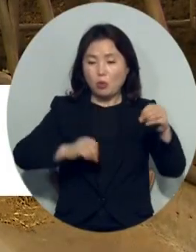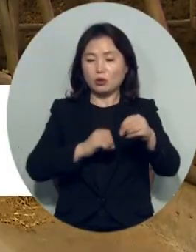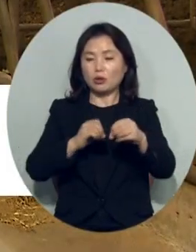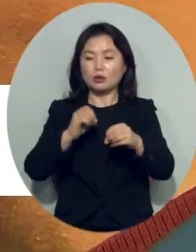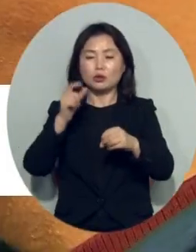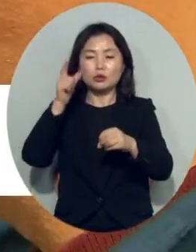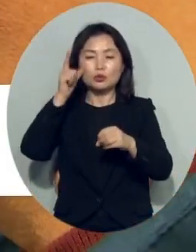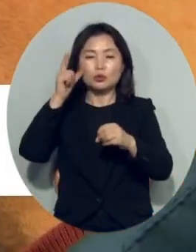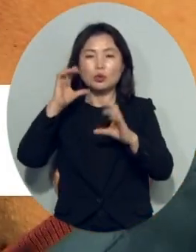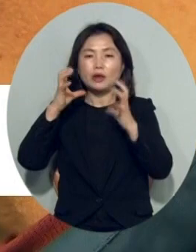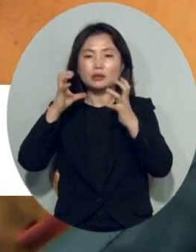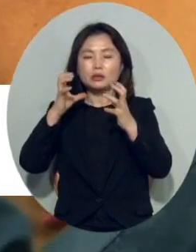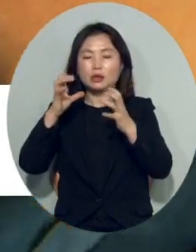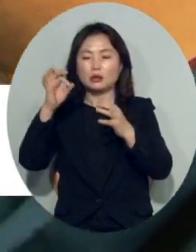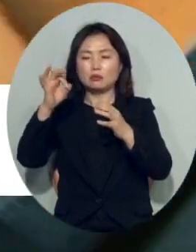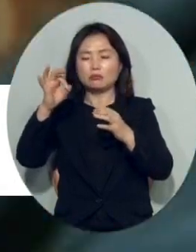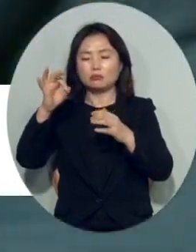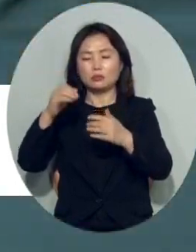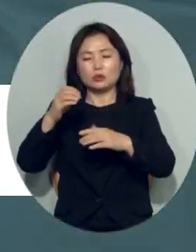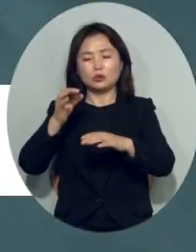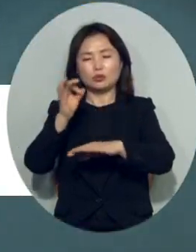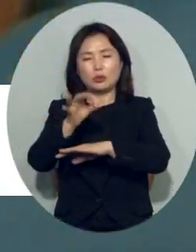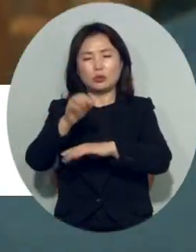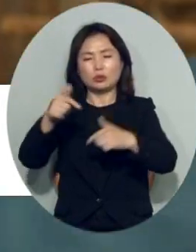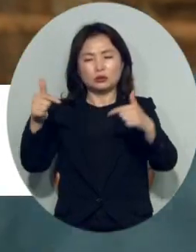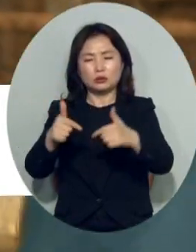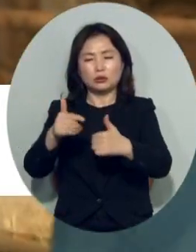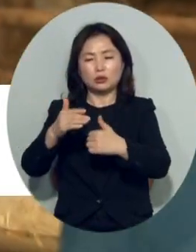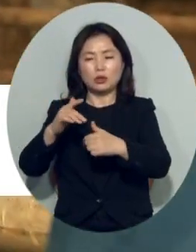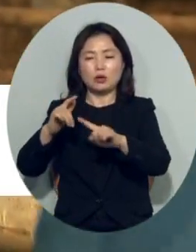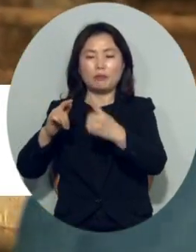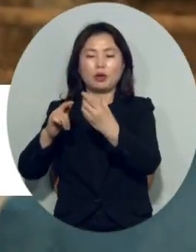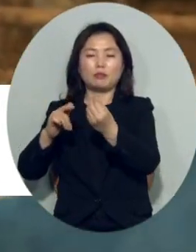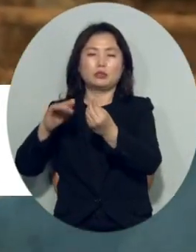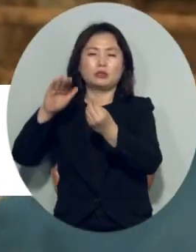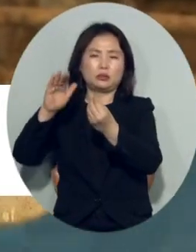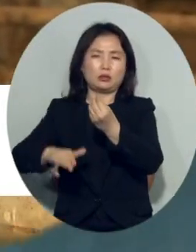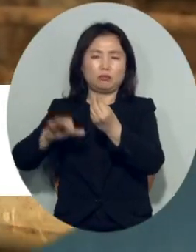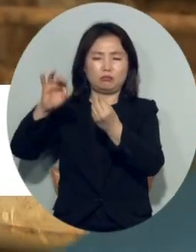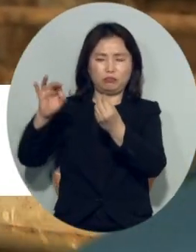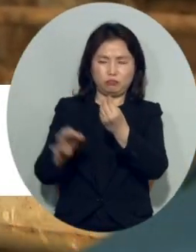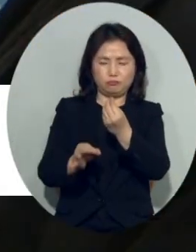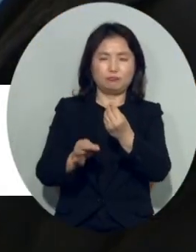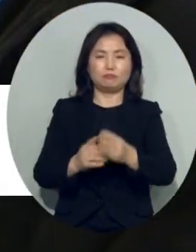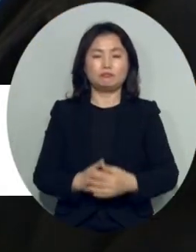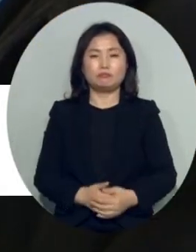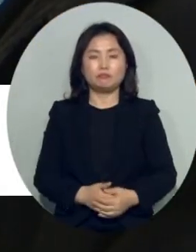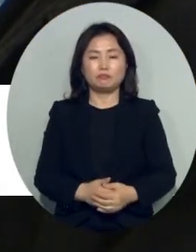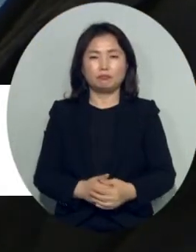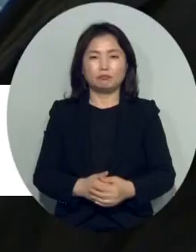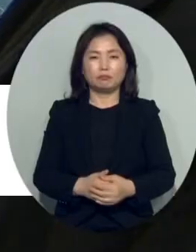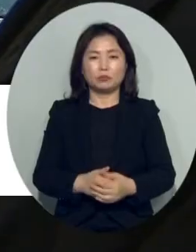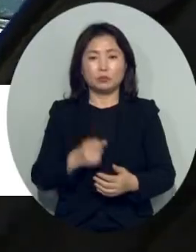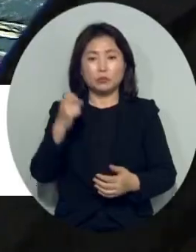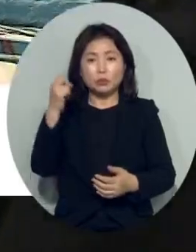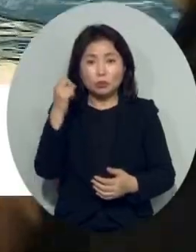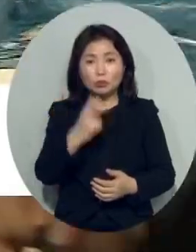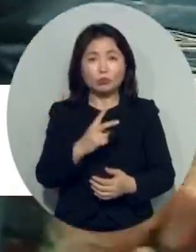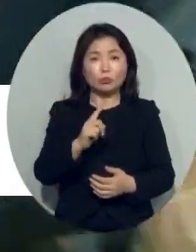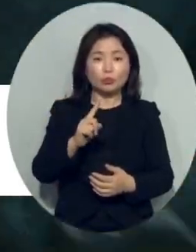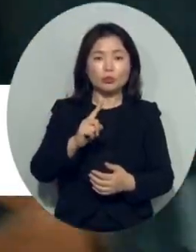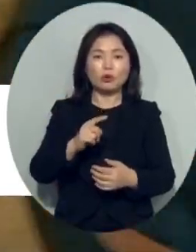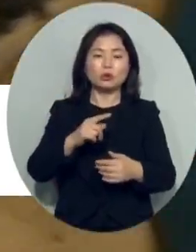할 송아지값은 소비가 줄면서 마리당 100만 원 넘게 떨어진 상황. 엎친 데 덮친